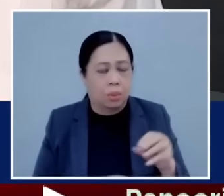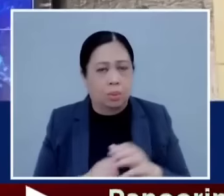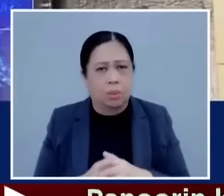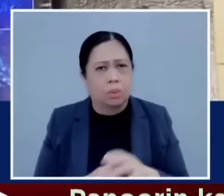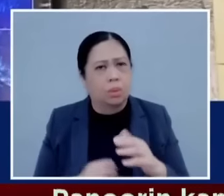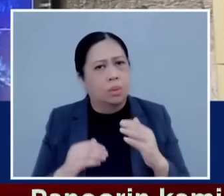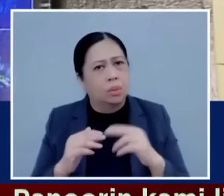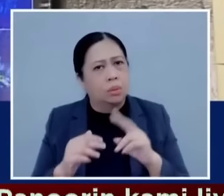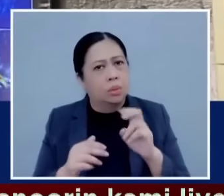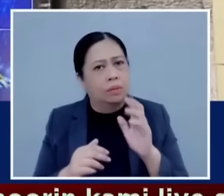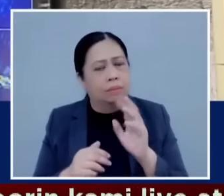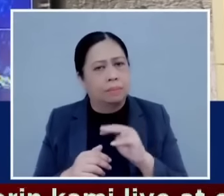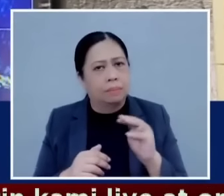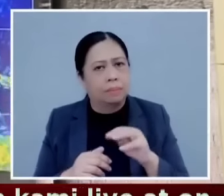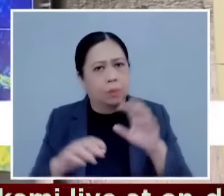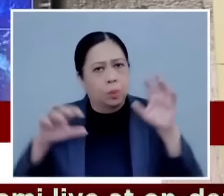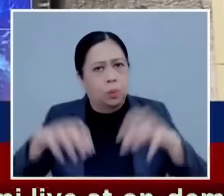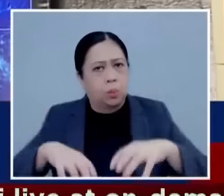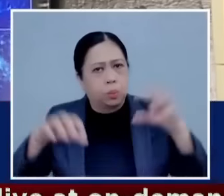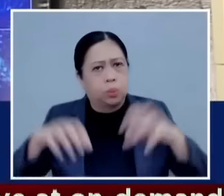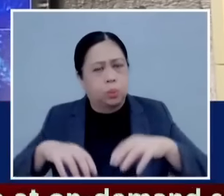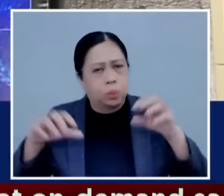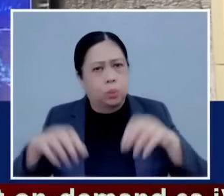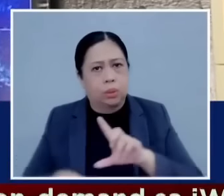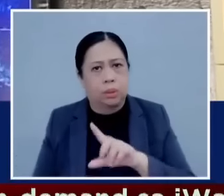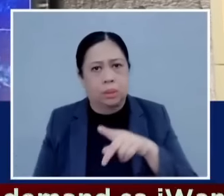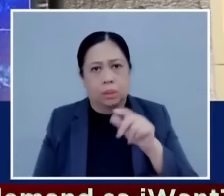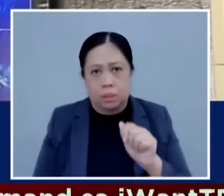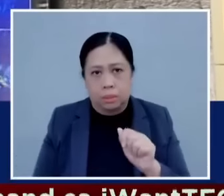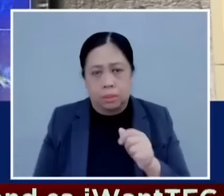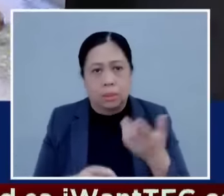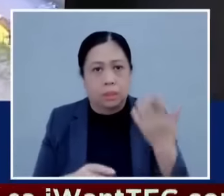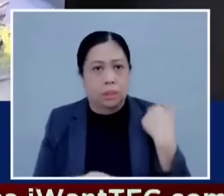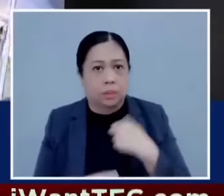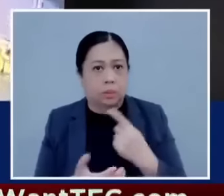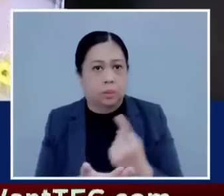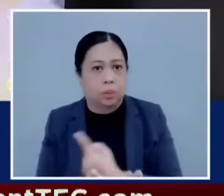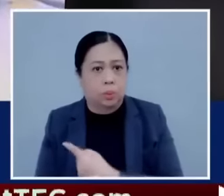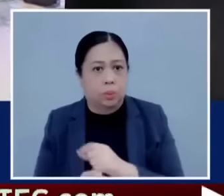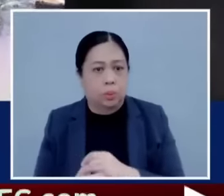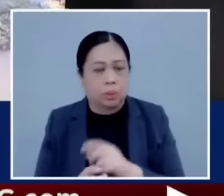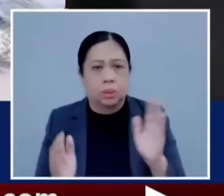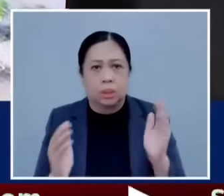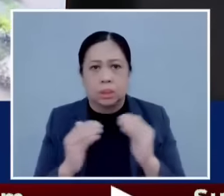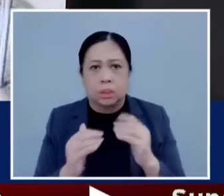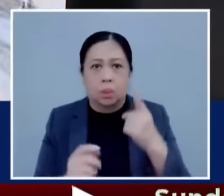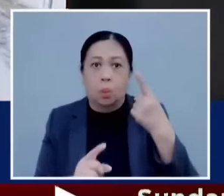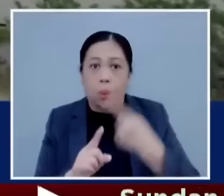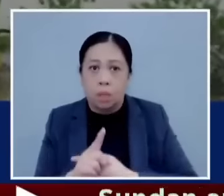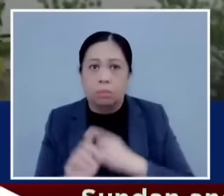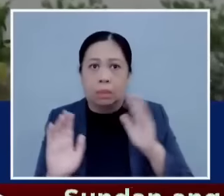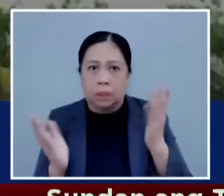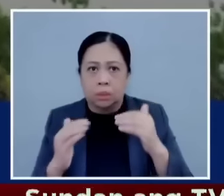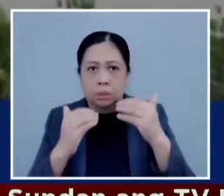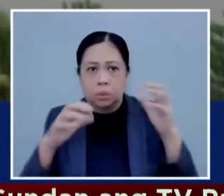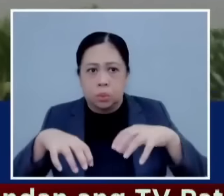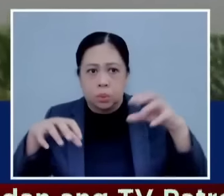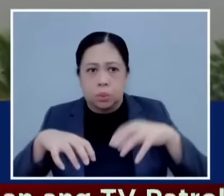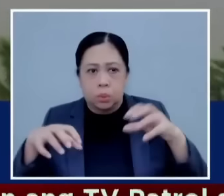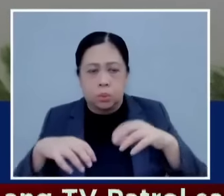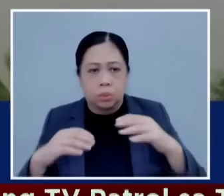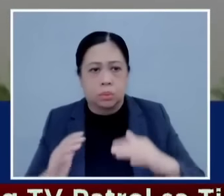240 mm rainfall ang ibinuhos ng low pressure area noong nagdaang linggo, nakatumbas ng 1 buwan na pag-ulan. Umakyat